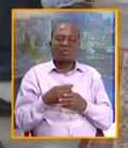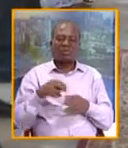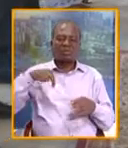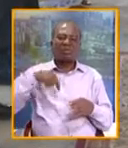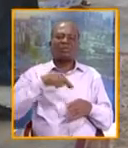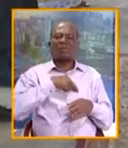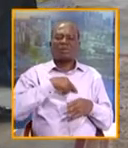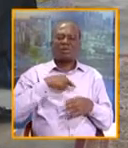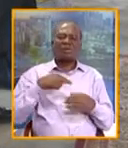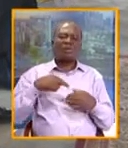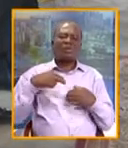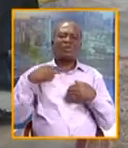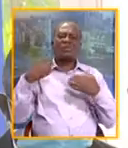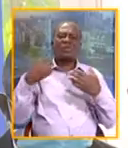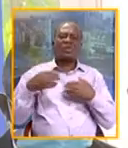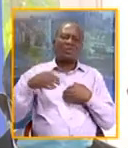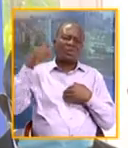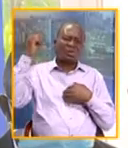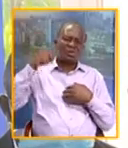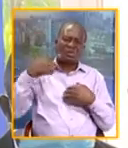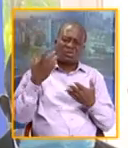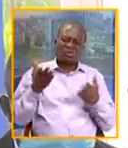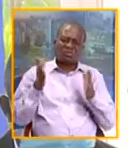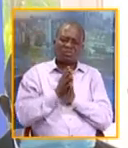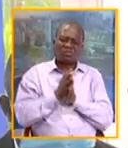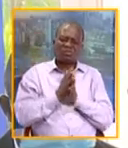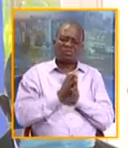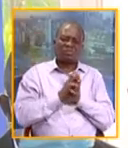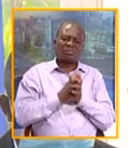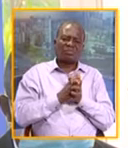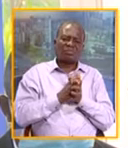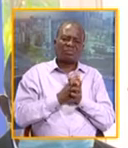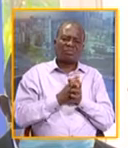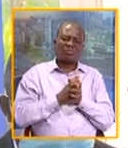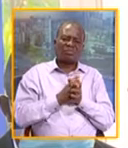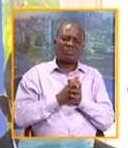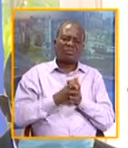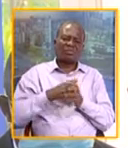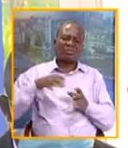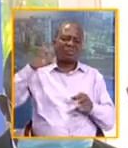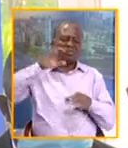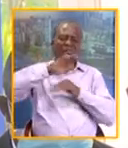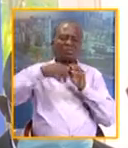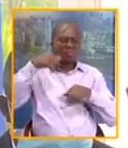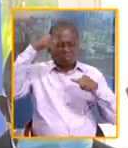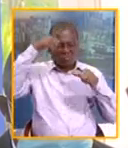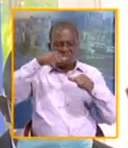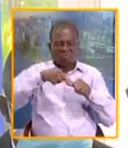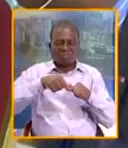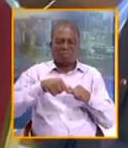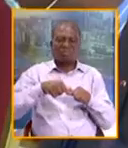donc venus vous traduit l'excellence notre profonde gratitude et toute notre reconnaissance